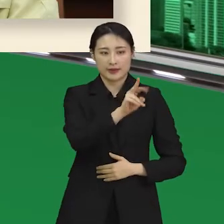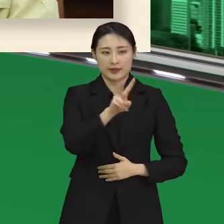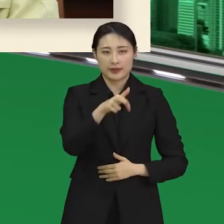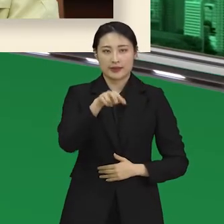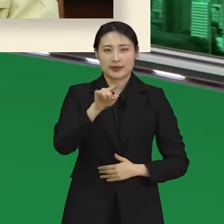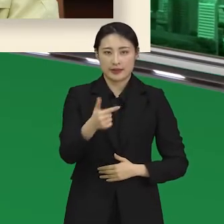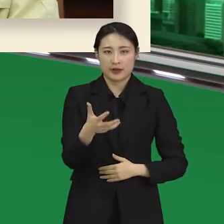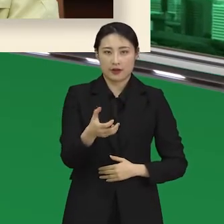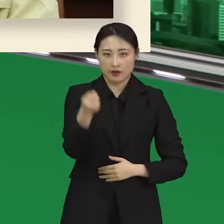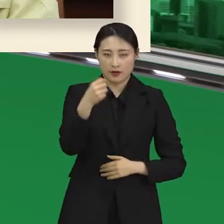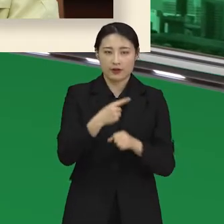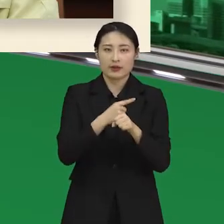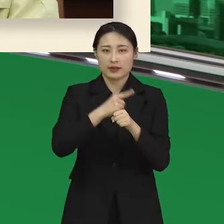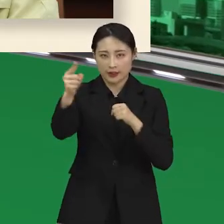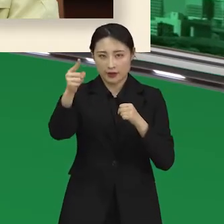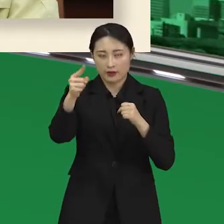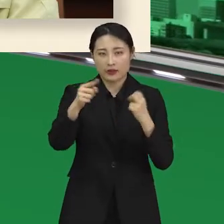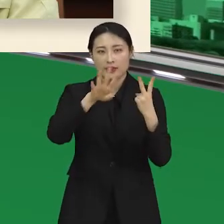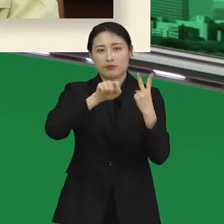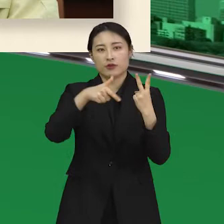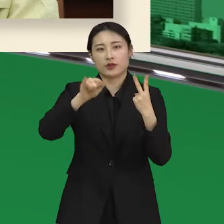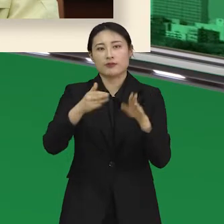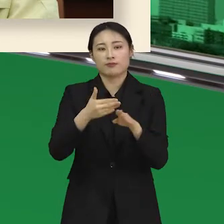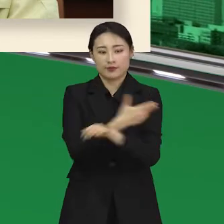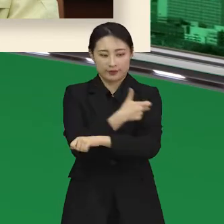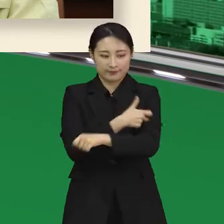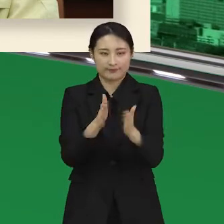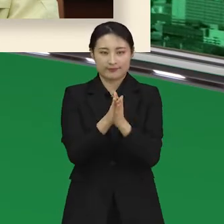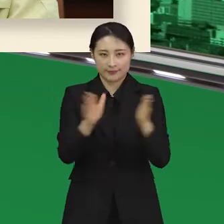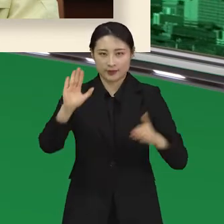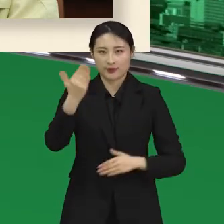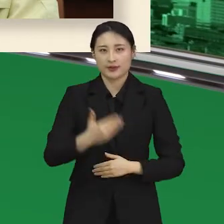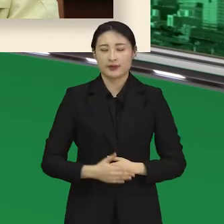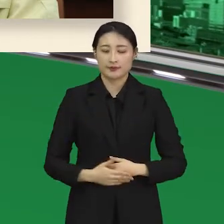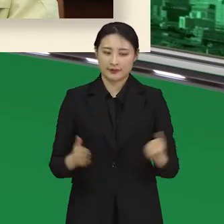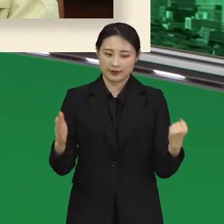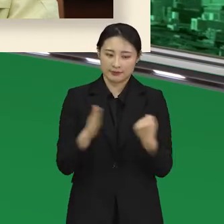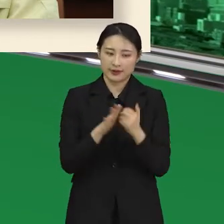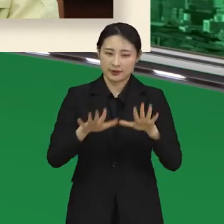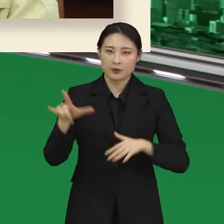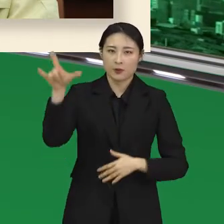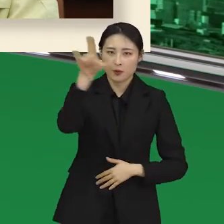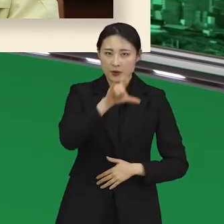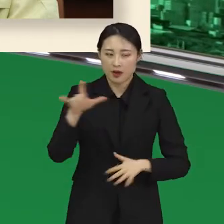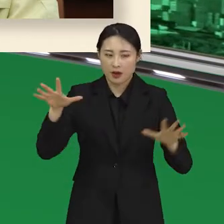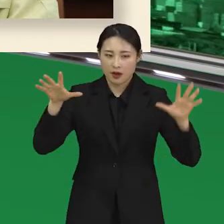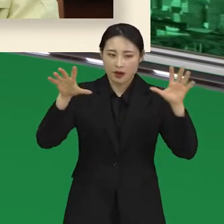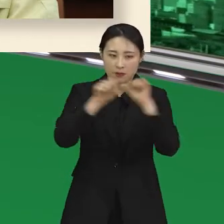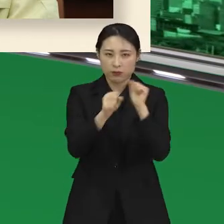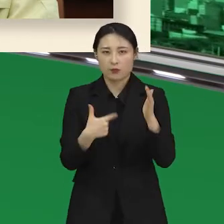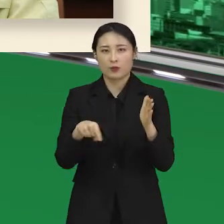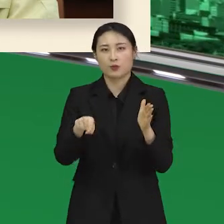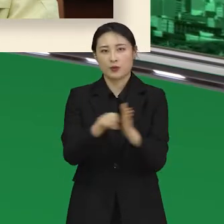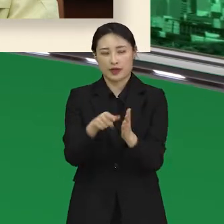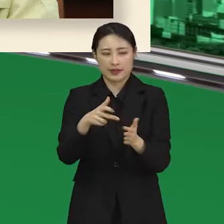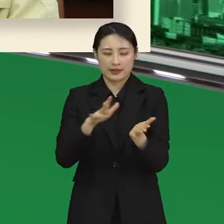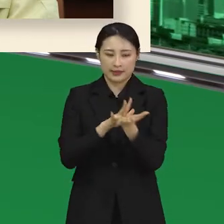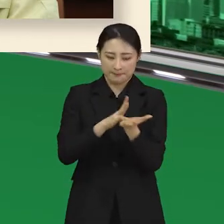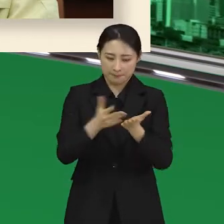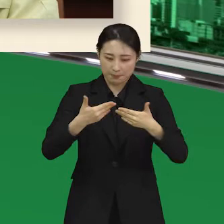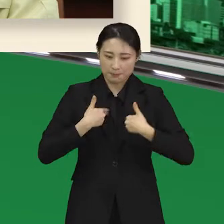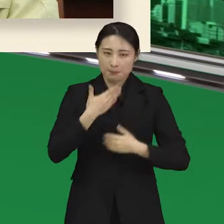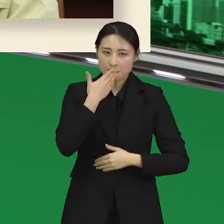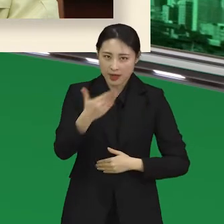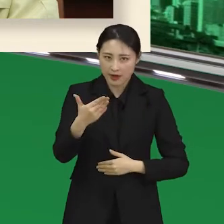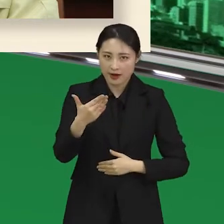내년 2분기부터 접종을 시작하기로 했습니다. 비로소 코로나19 종식을 위한 백신이 현실화되는 것